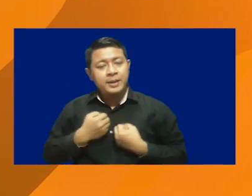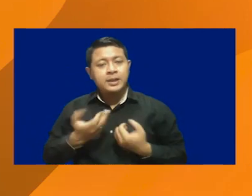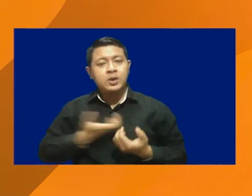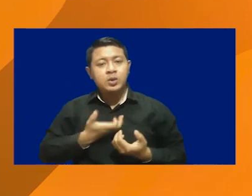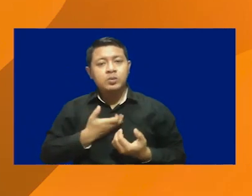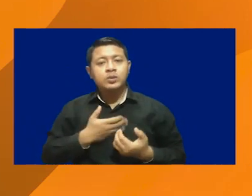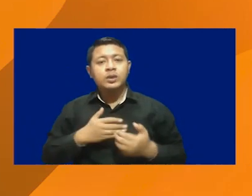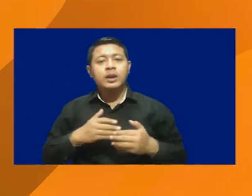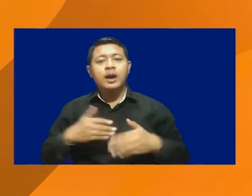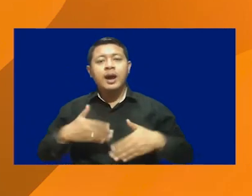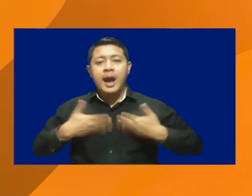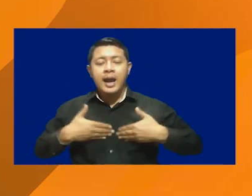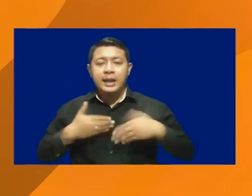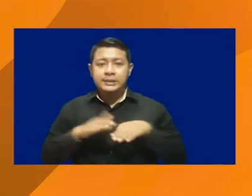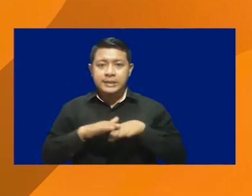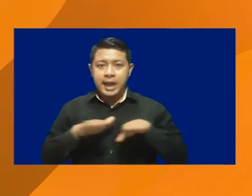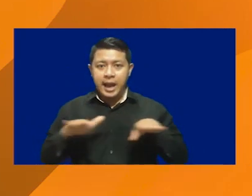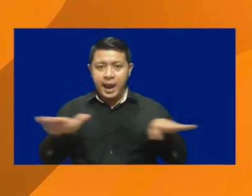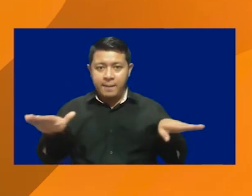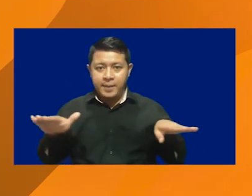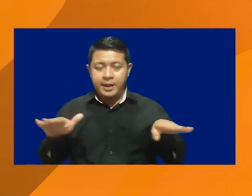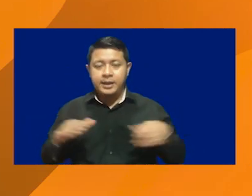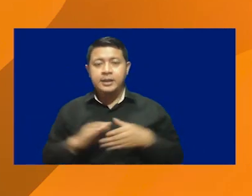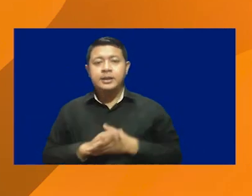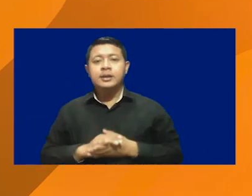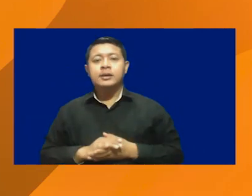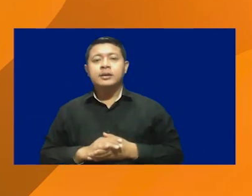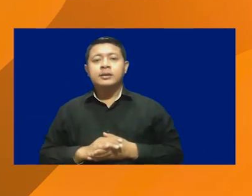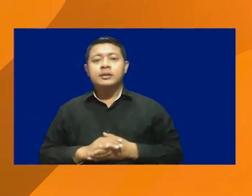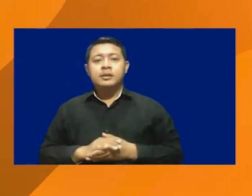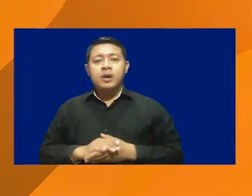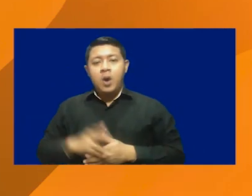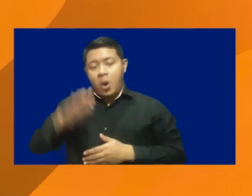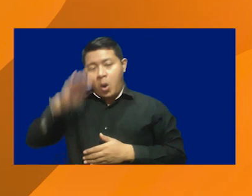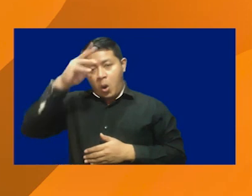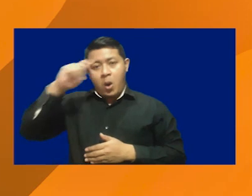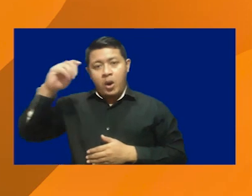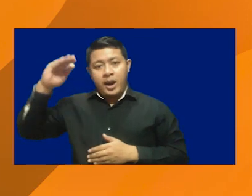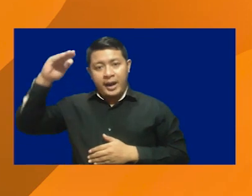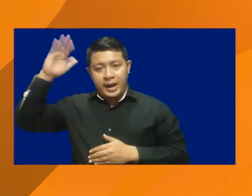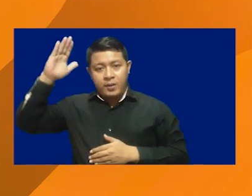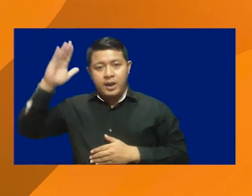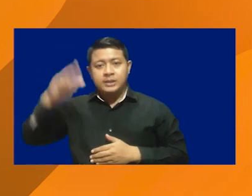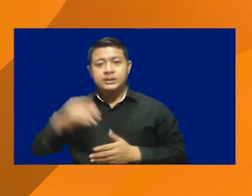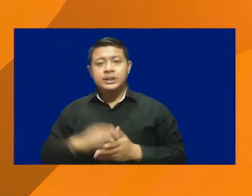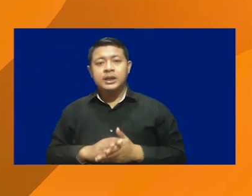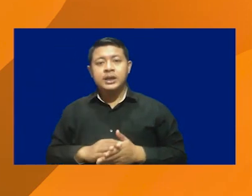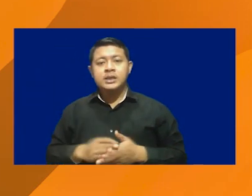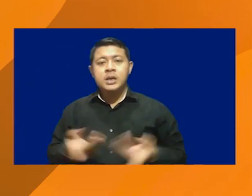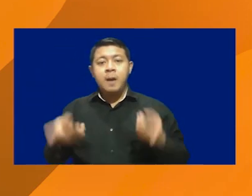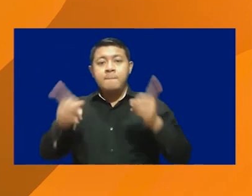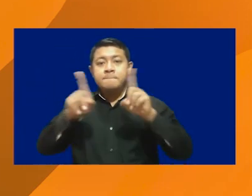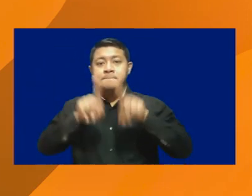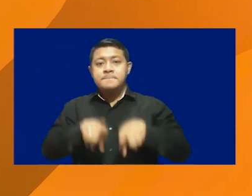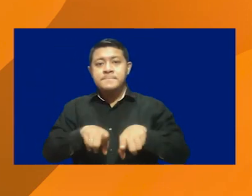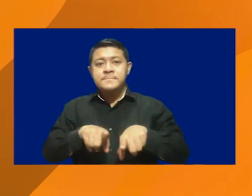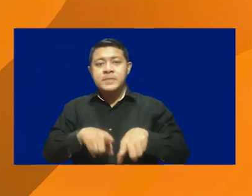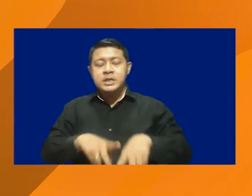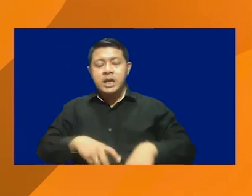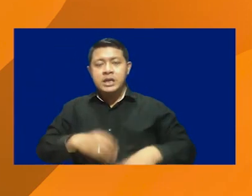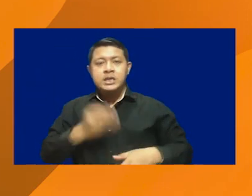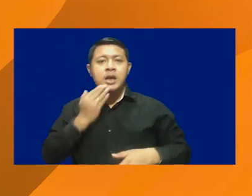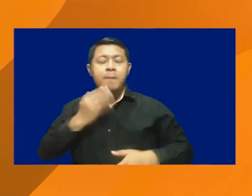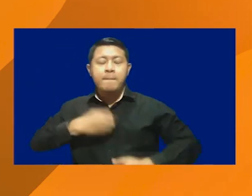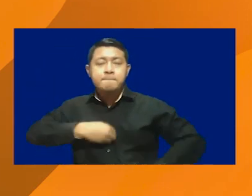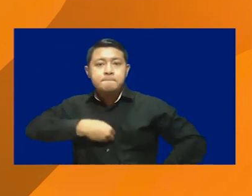tua tidak mendapatkan kebutuhan rasa aman? Akibatnya adalah orang dewasa atau orang tua